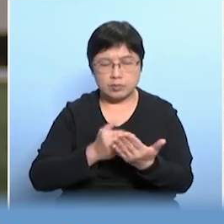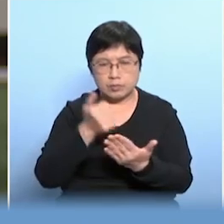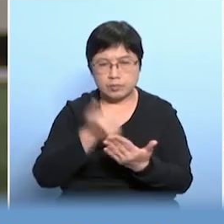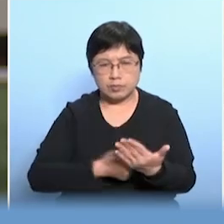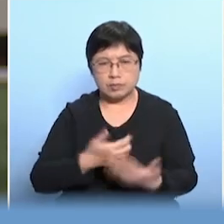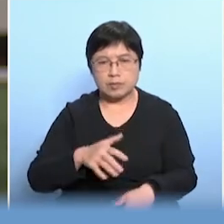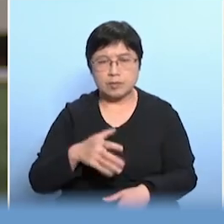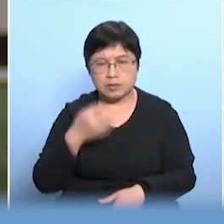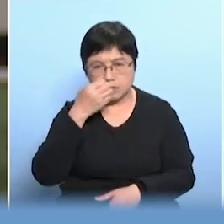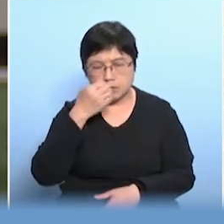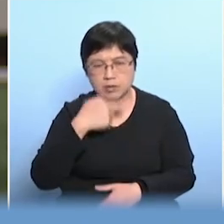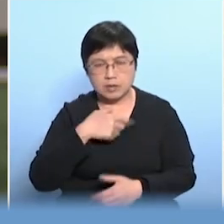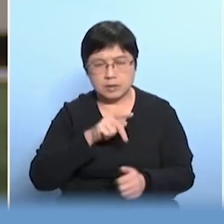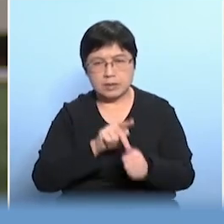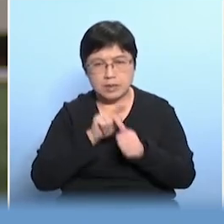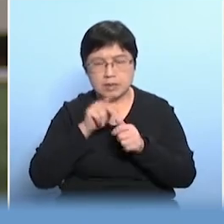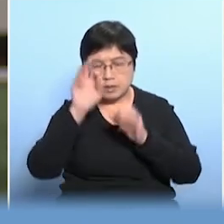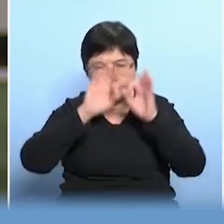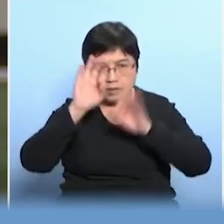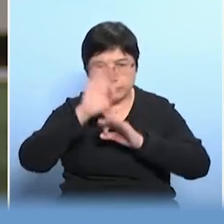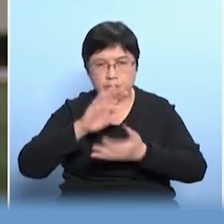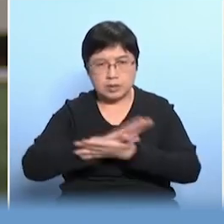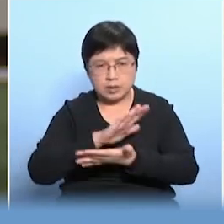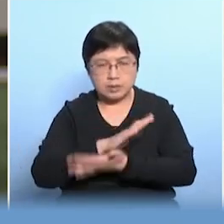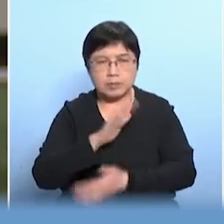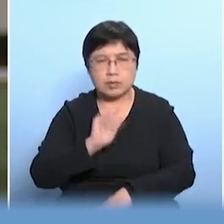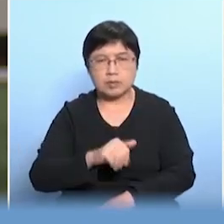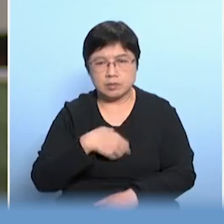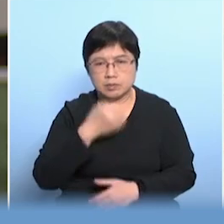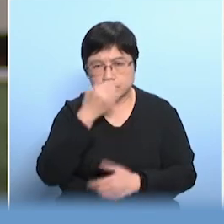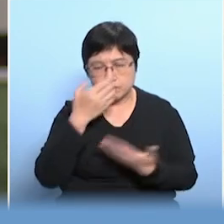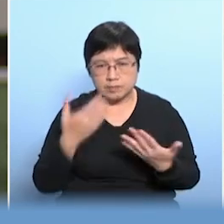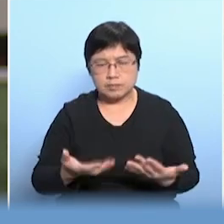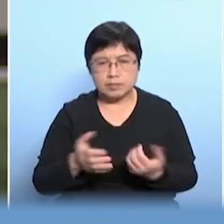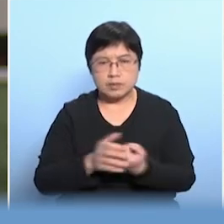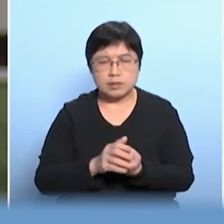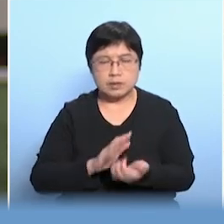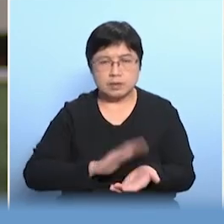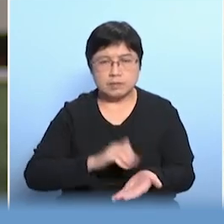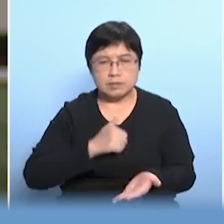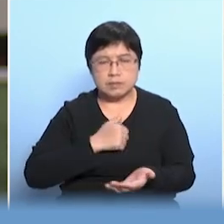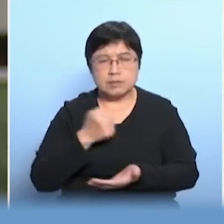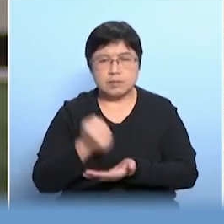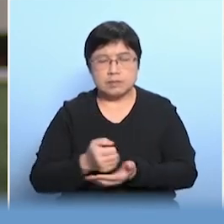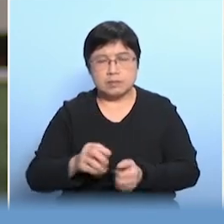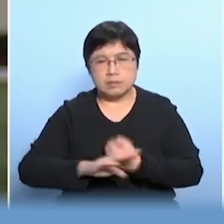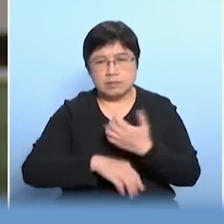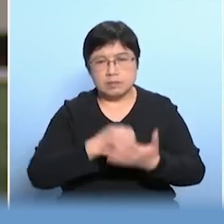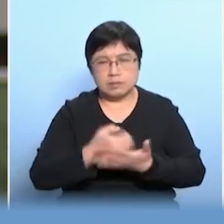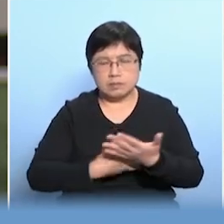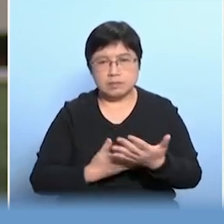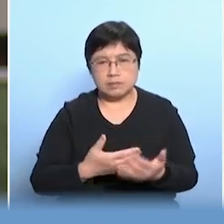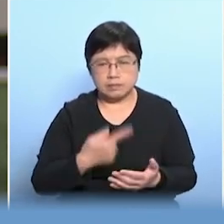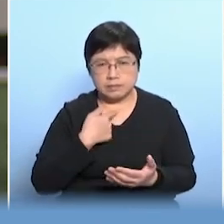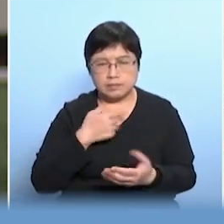性。香港其實可以借鑑新加坡的經驗，其實香港現有的醫生註冊條例入面